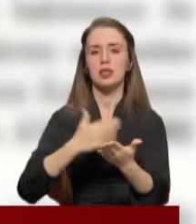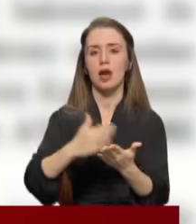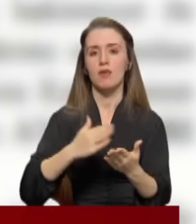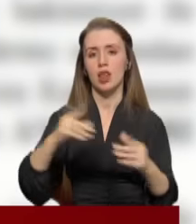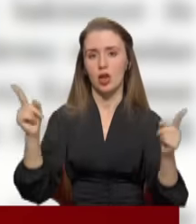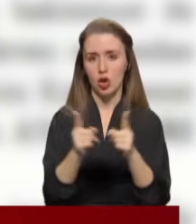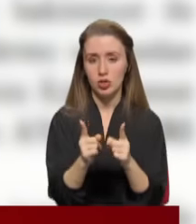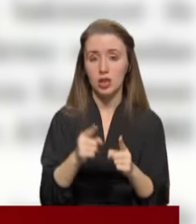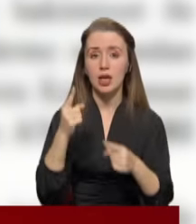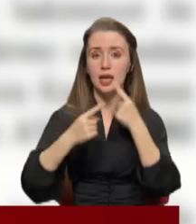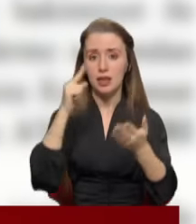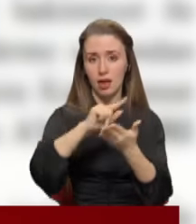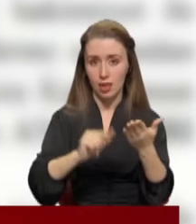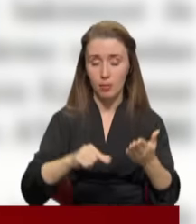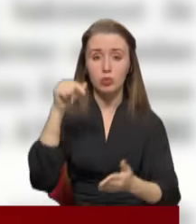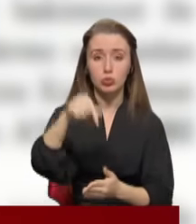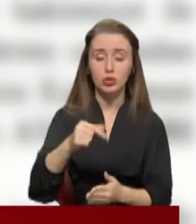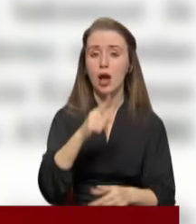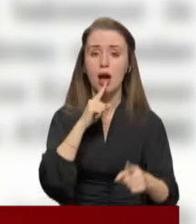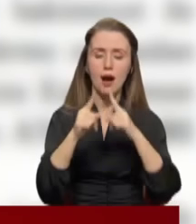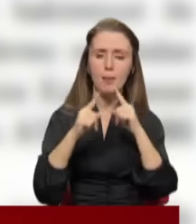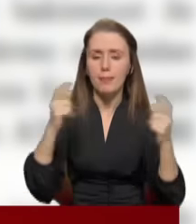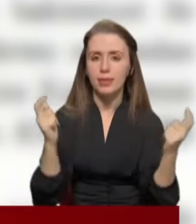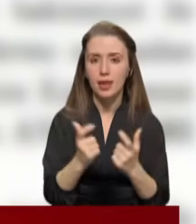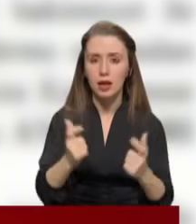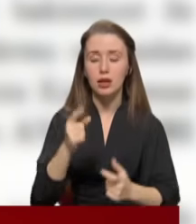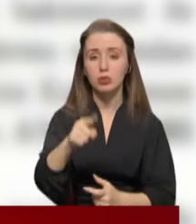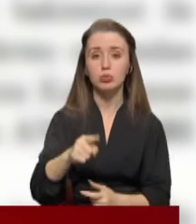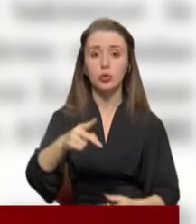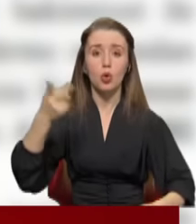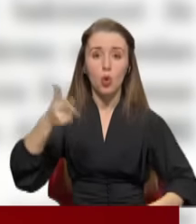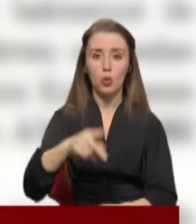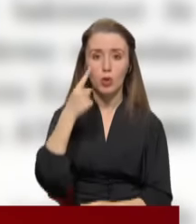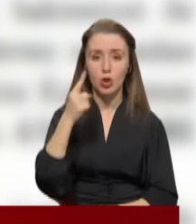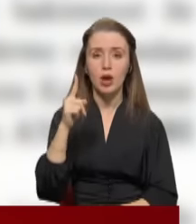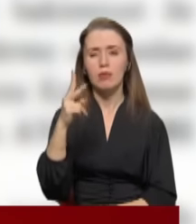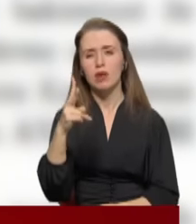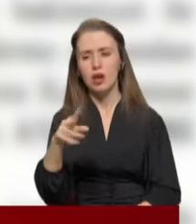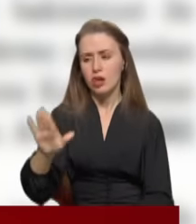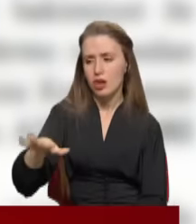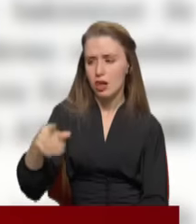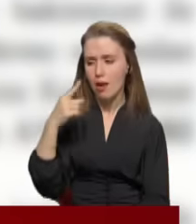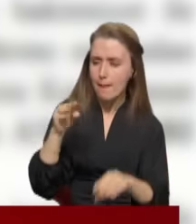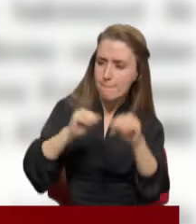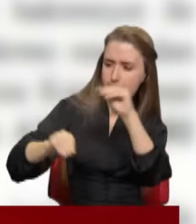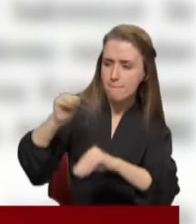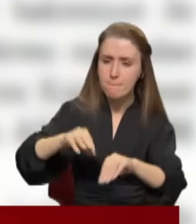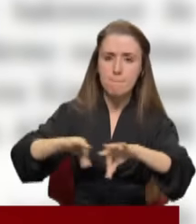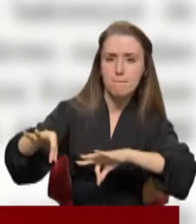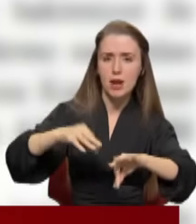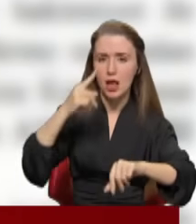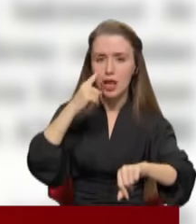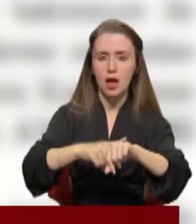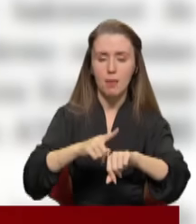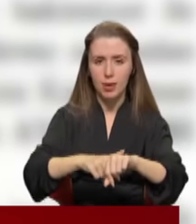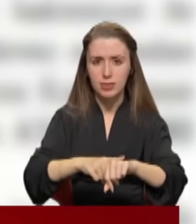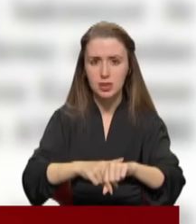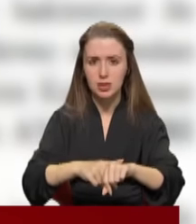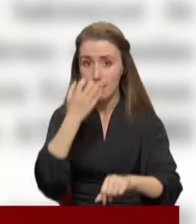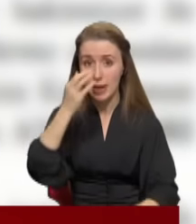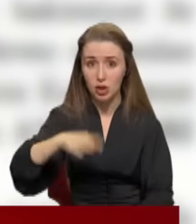özeti. İddianame burada. Peki azmettiriciler nerede? Böyle bir suikasti birkaç çapulcunun tasarlayıp planladığına inanmamızı